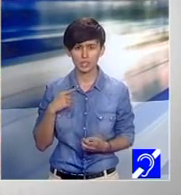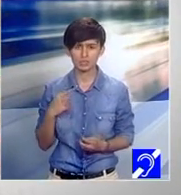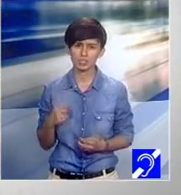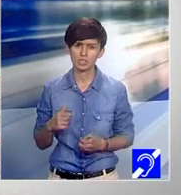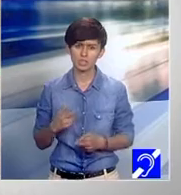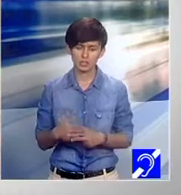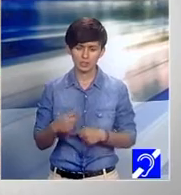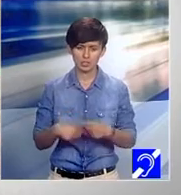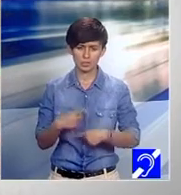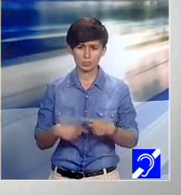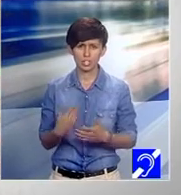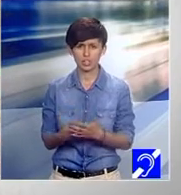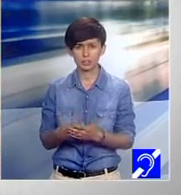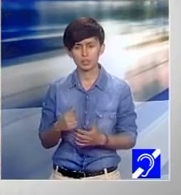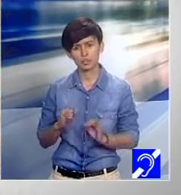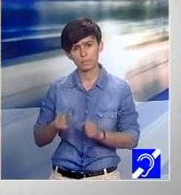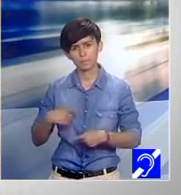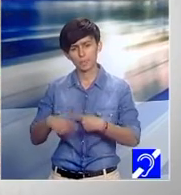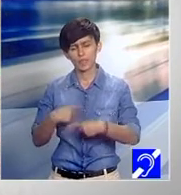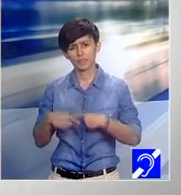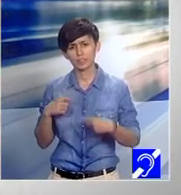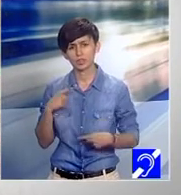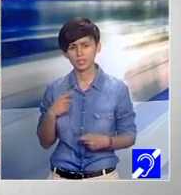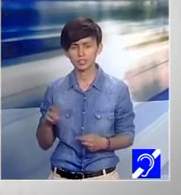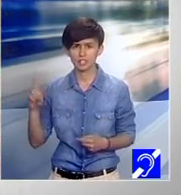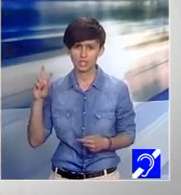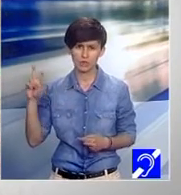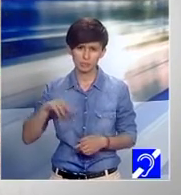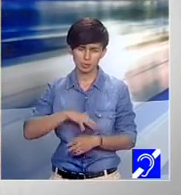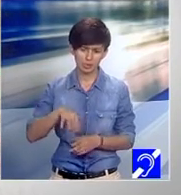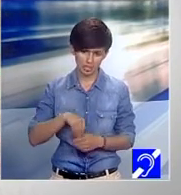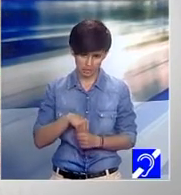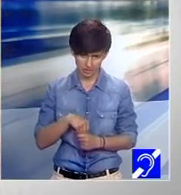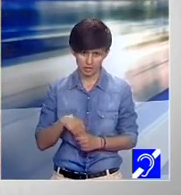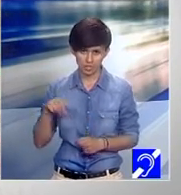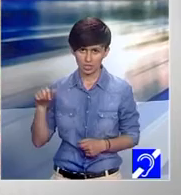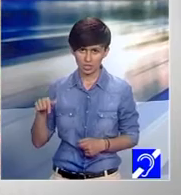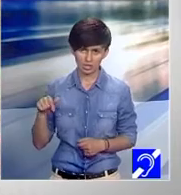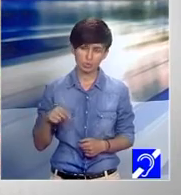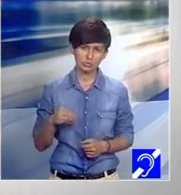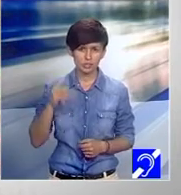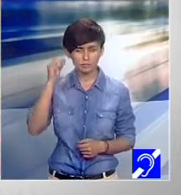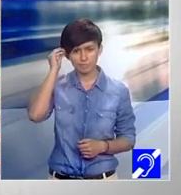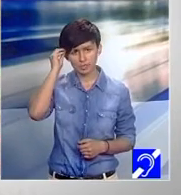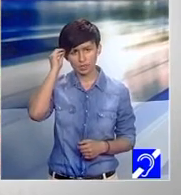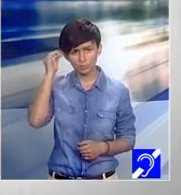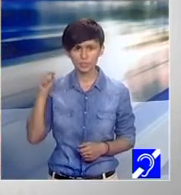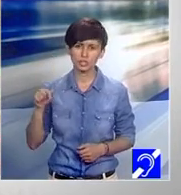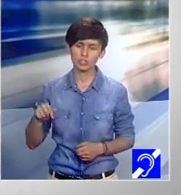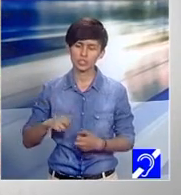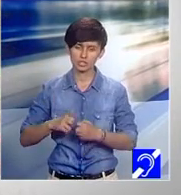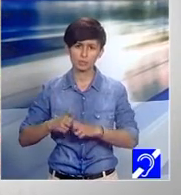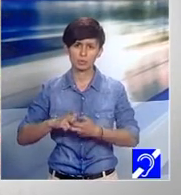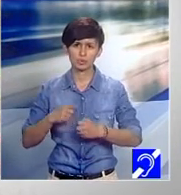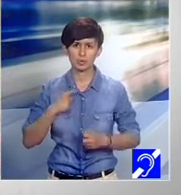pentru că defectul există pe cromozomii ambilor părinți. Și atunci, de obicei, această afecțiune este mai frecventă